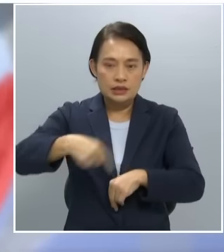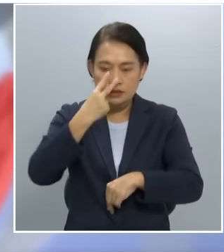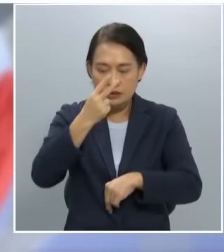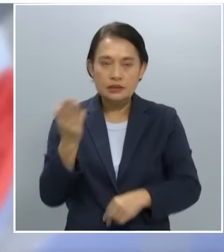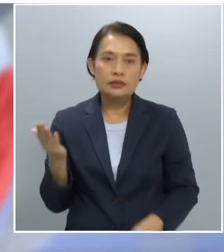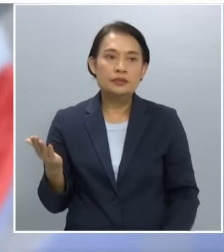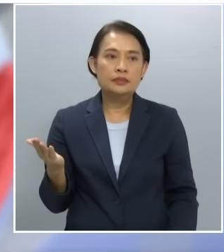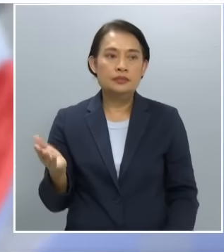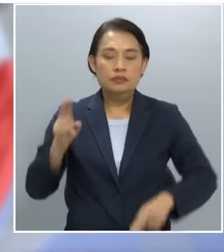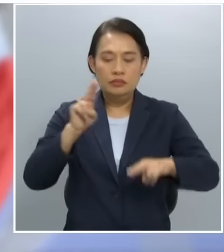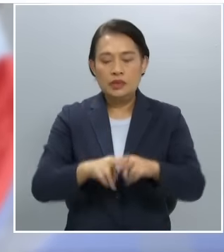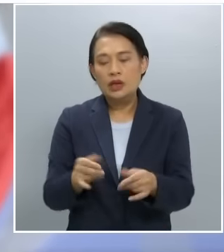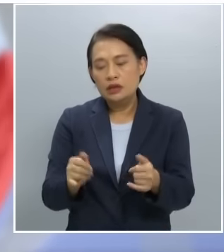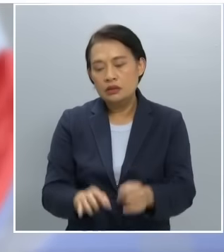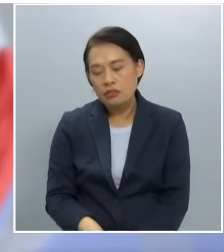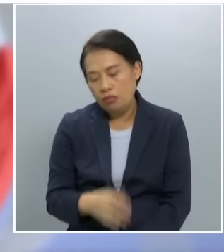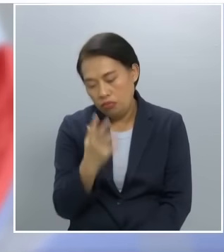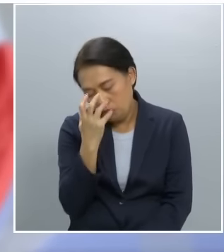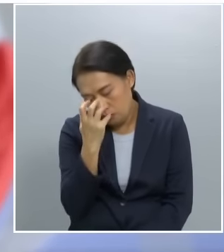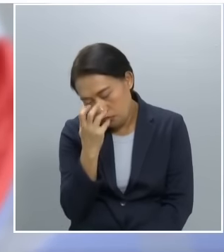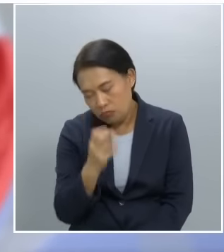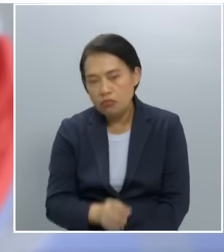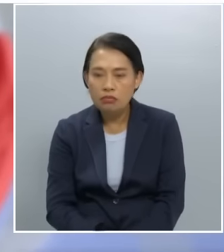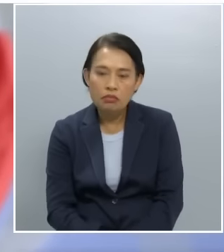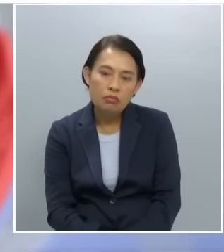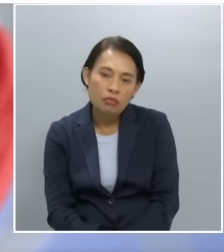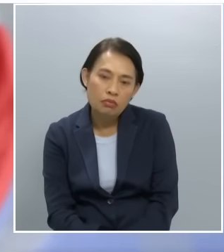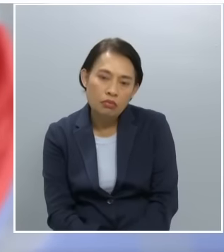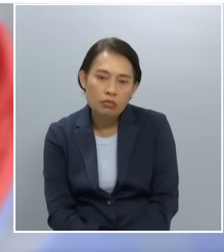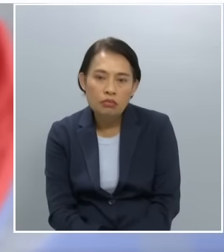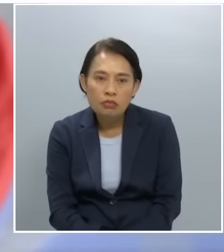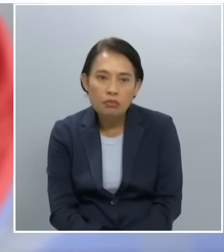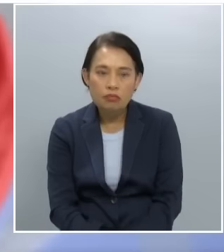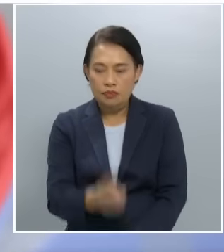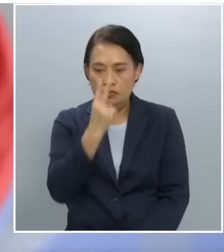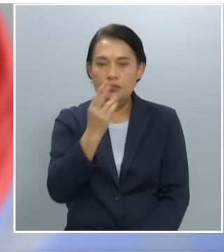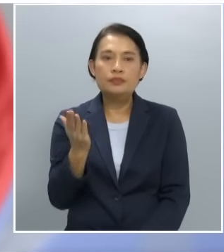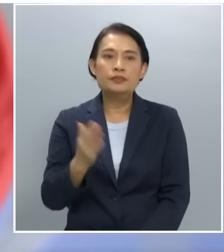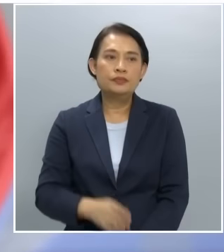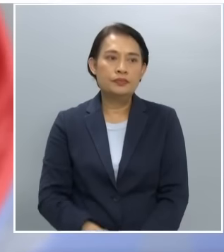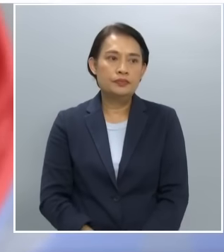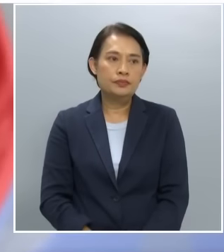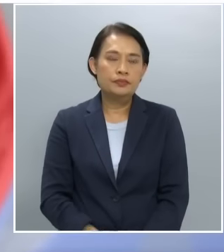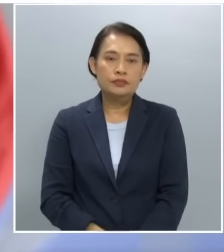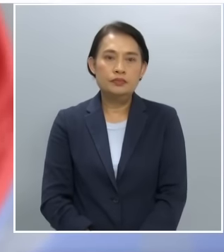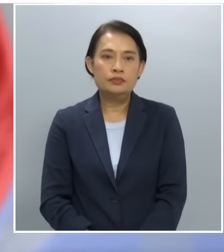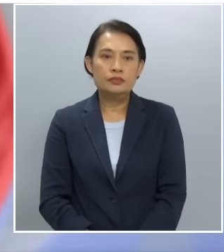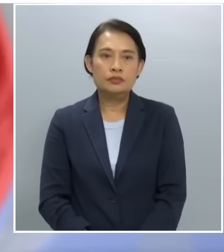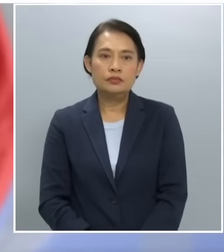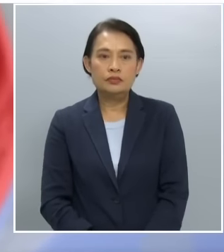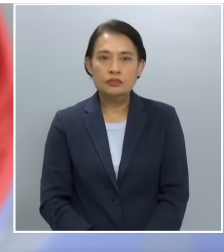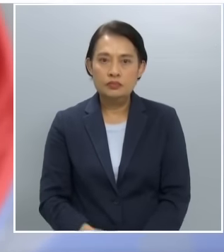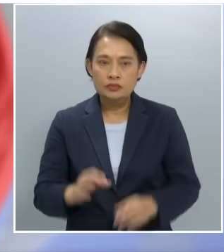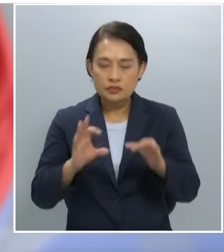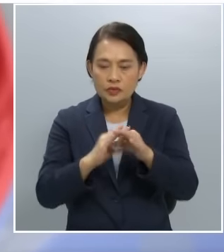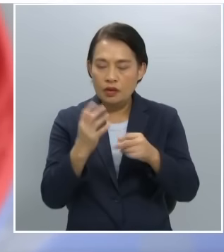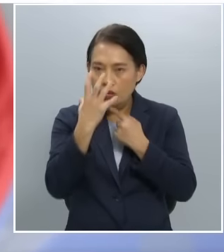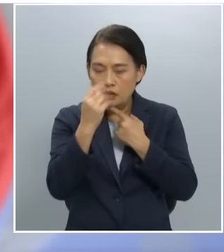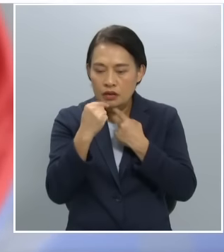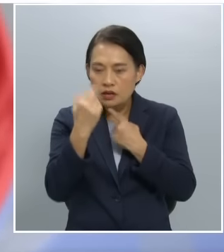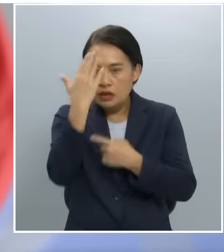ฮะนั่งหน้าห้อยมึนอือเนี่ยครับคือหน้าตาเนี่ยดีนะ